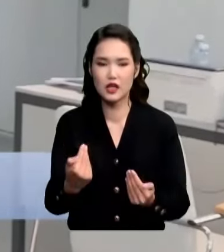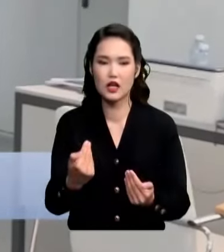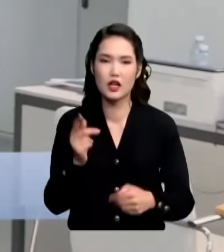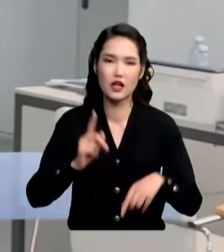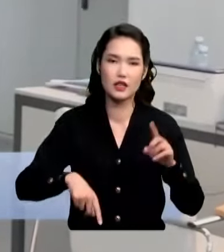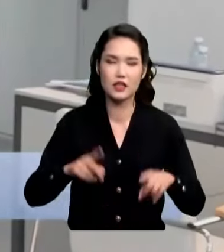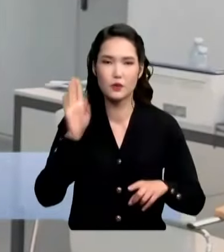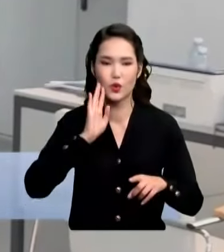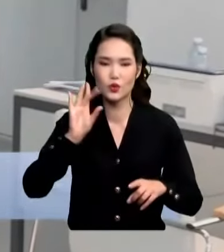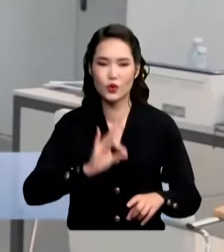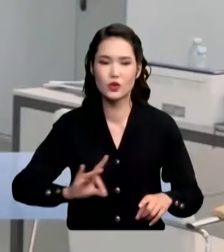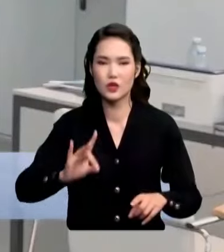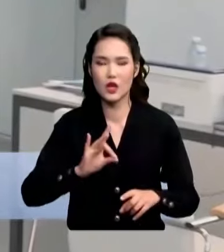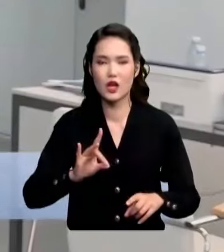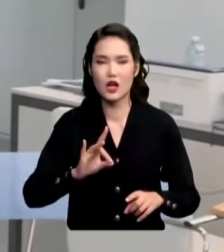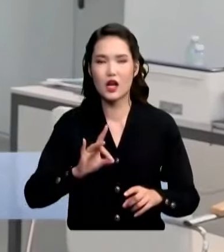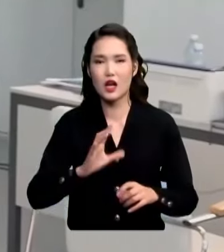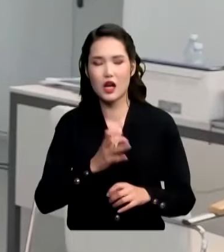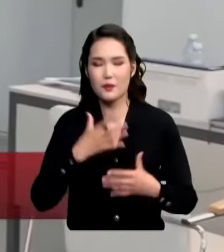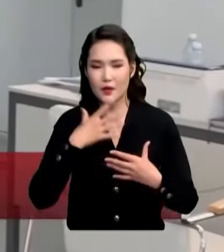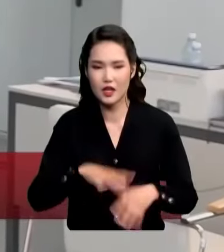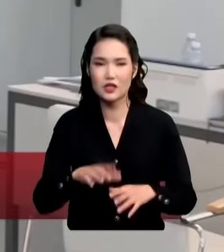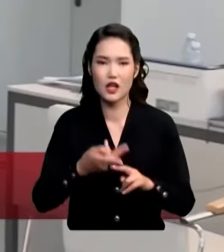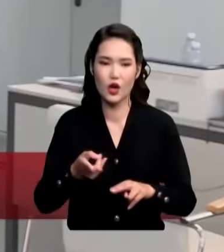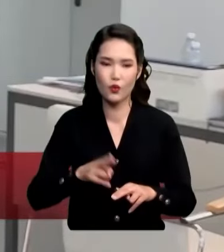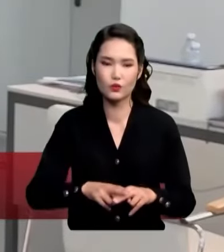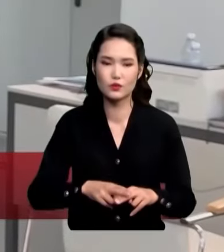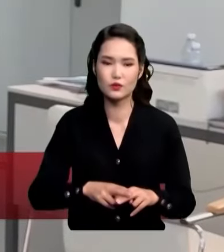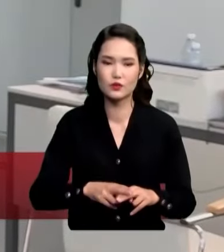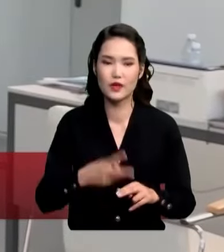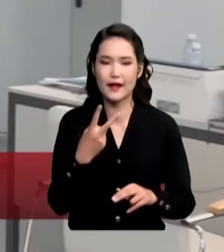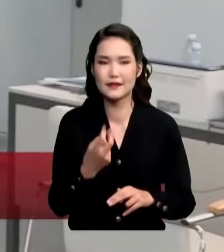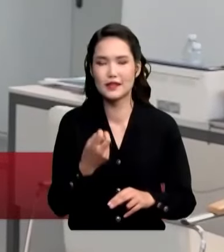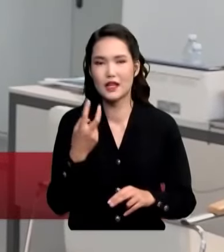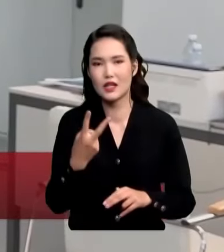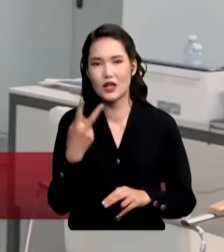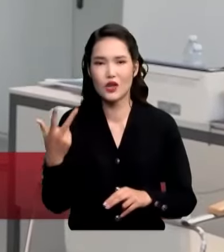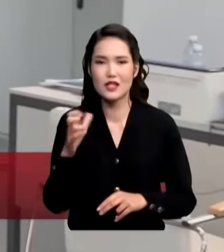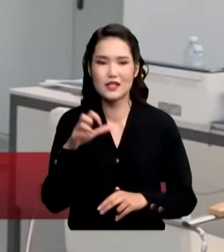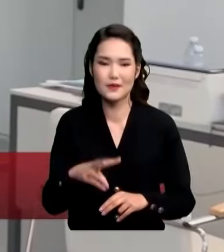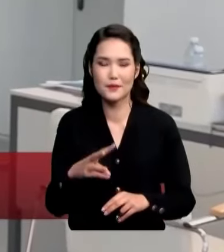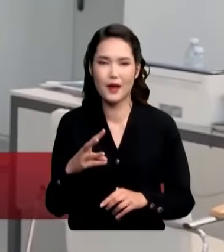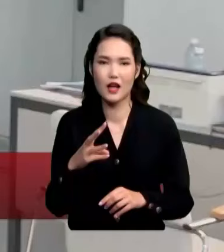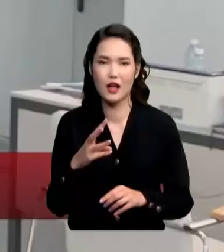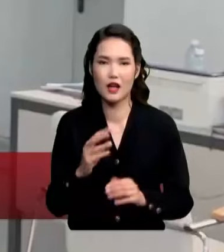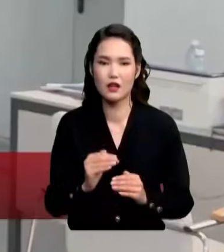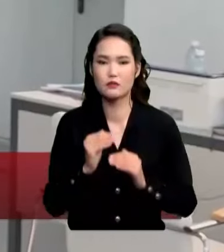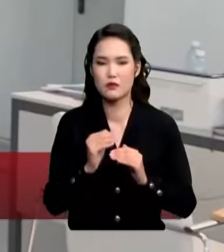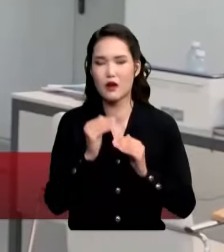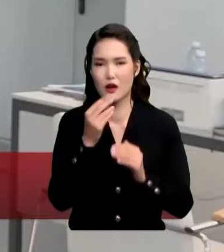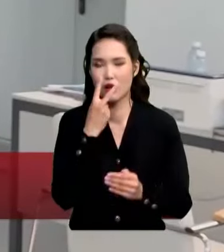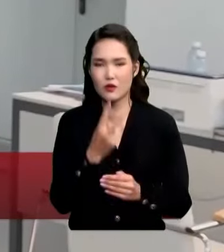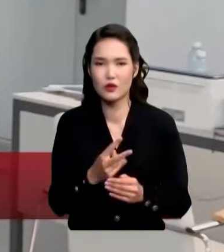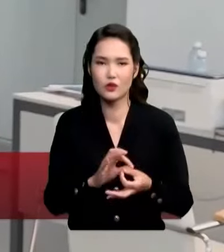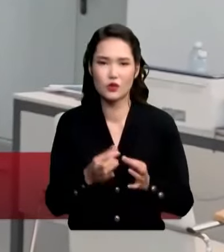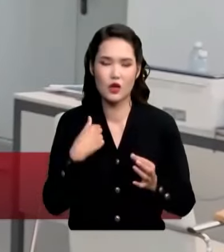келу деңгейі қарқынмен келмесе де, яғни жаңа 2-3 сантиметрмен келіп тұрады деп, негіз толық